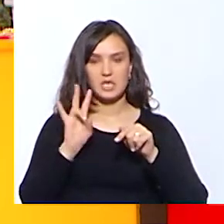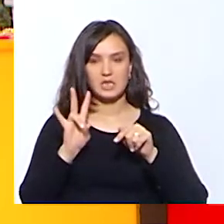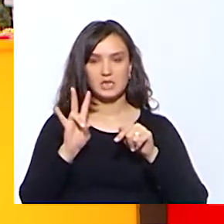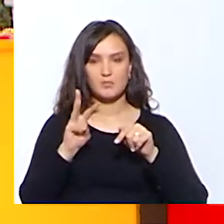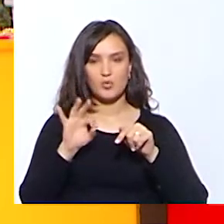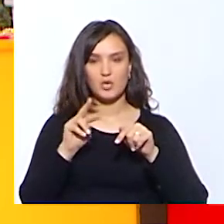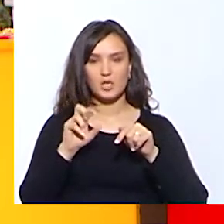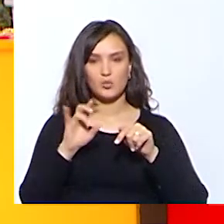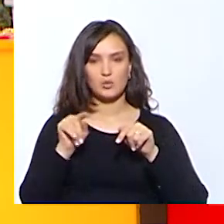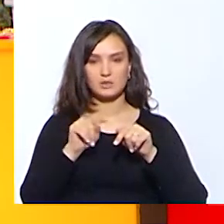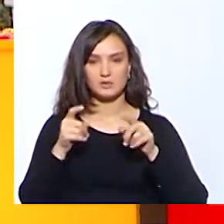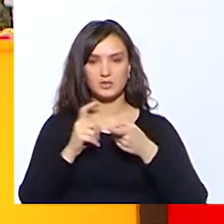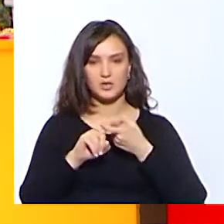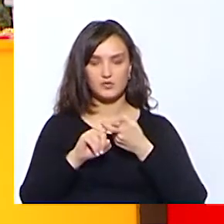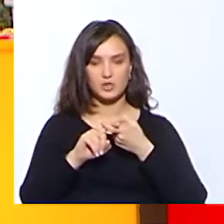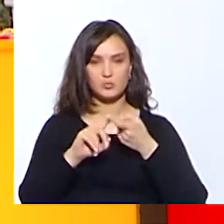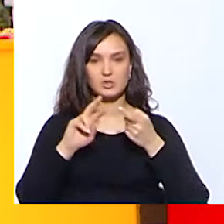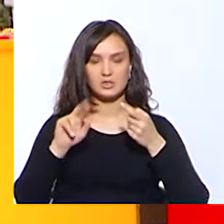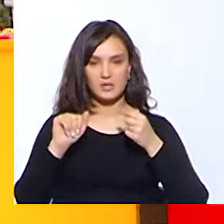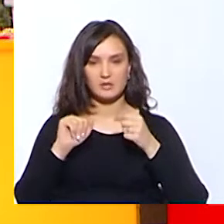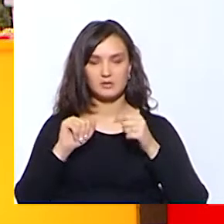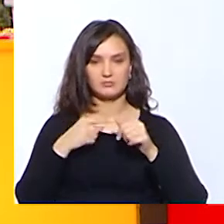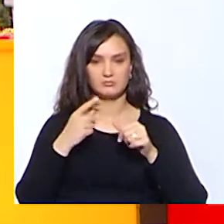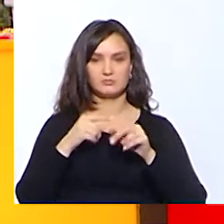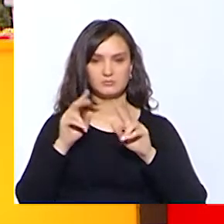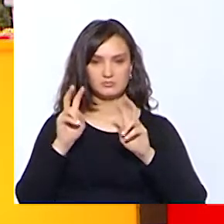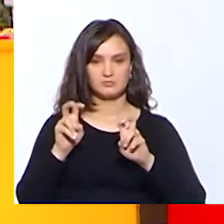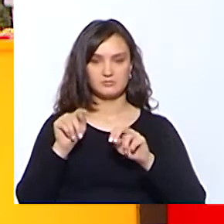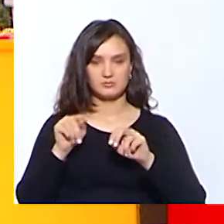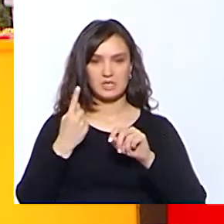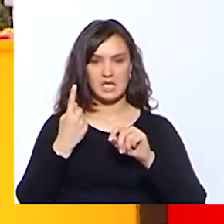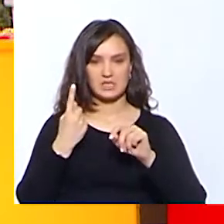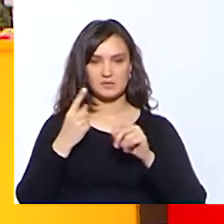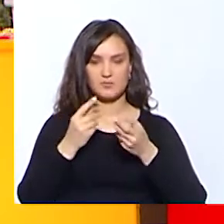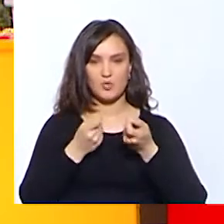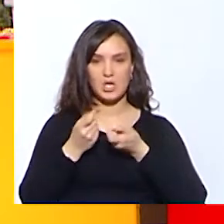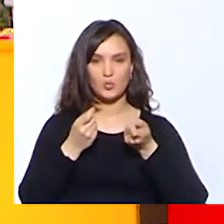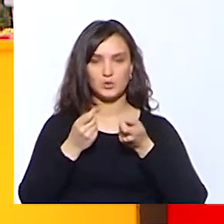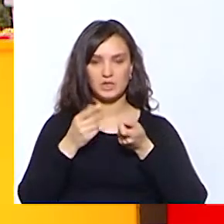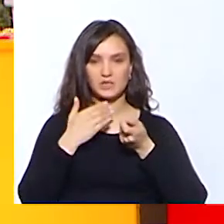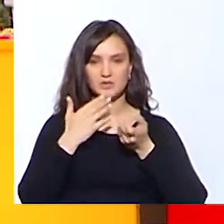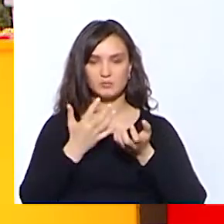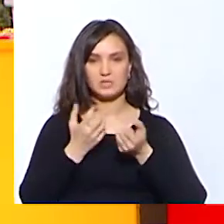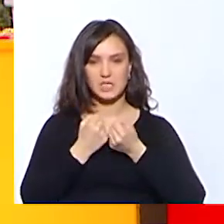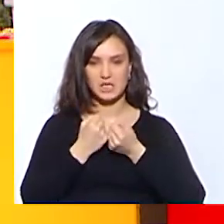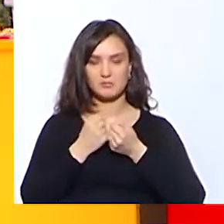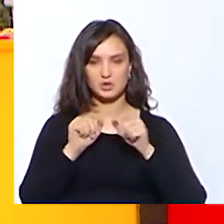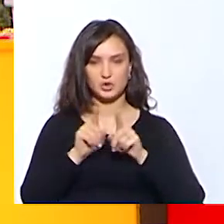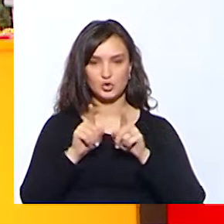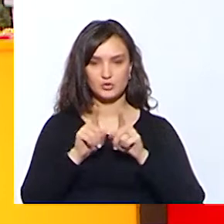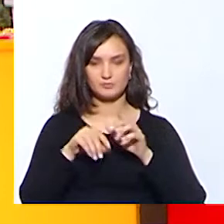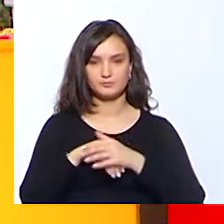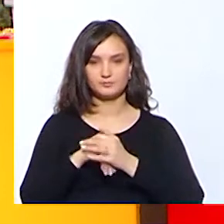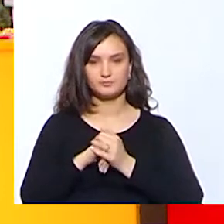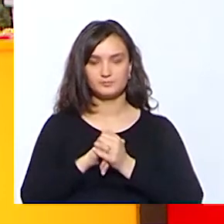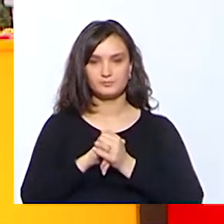არის ერთმანეთთან დაკავშირებული და ეგრეთ წოდებული ერთმოლეკულიანი ნახშირწყლები, ანუ ადვილად შესათვისებელი თითქოს.